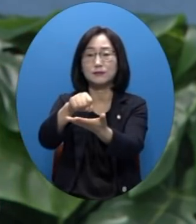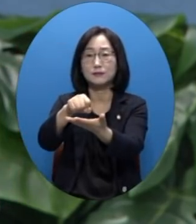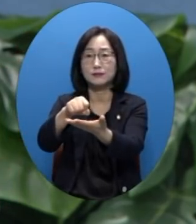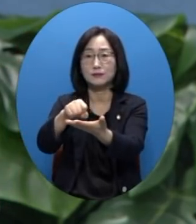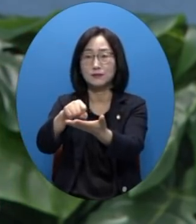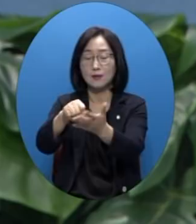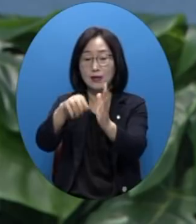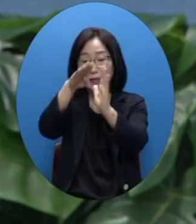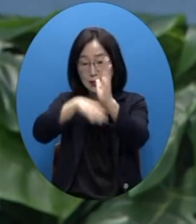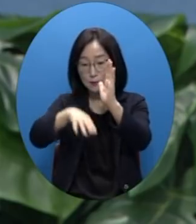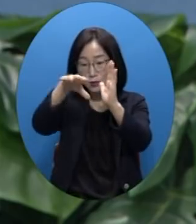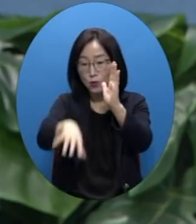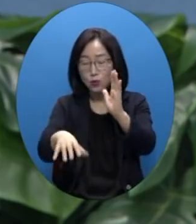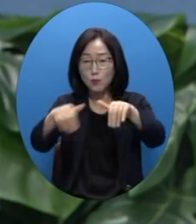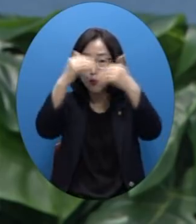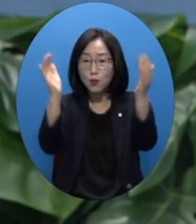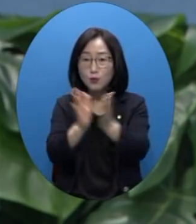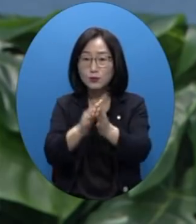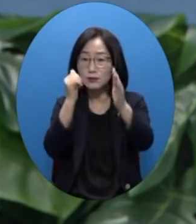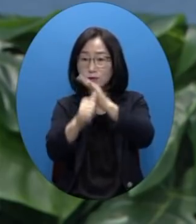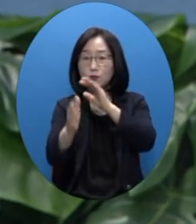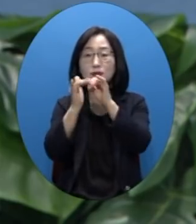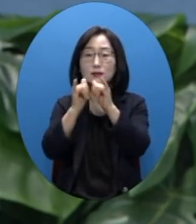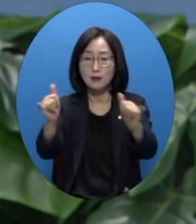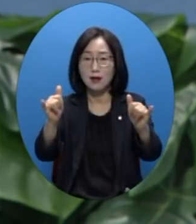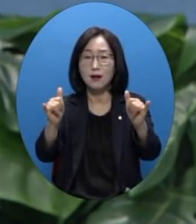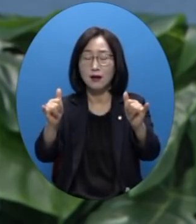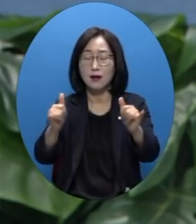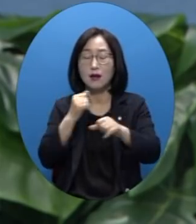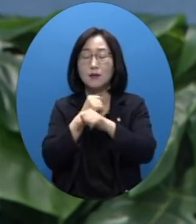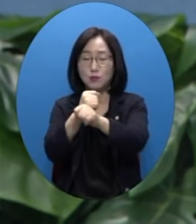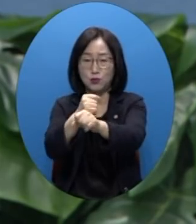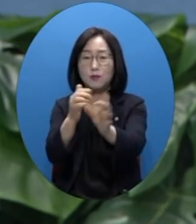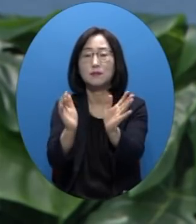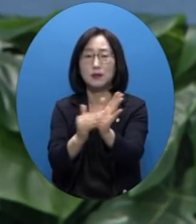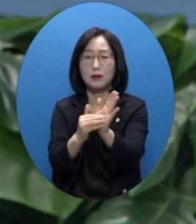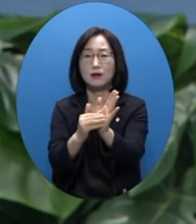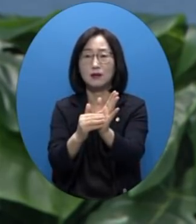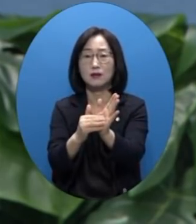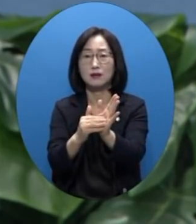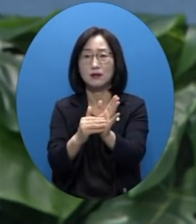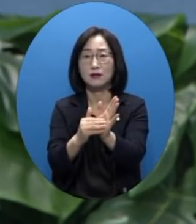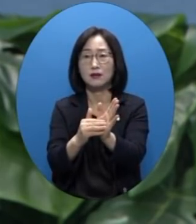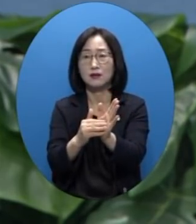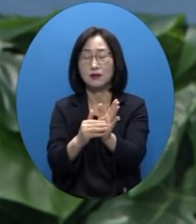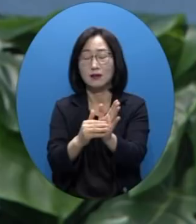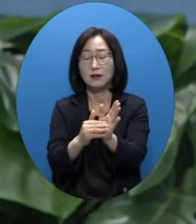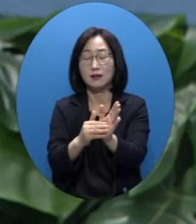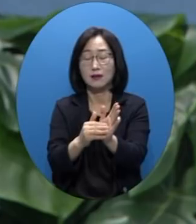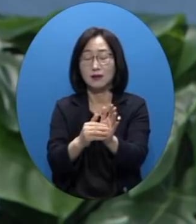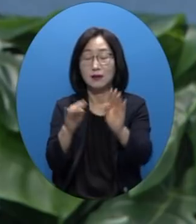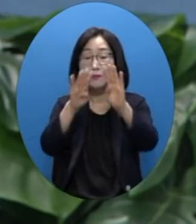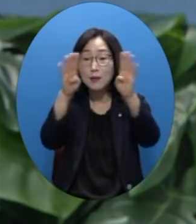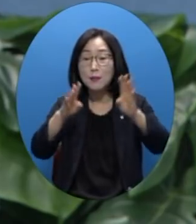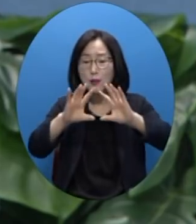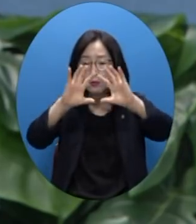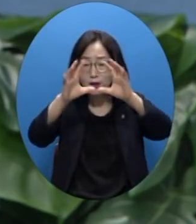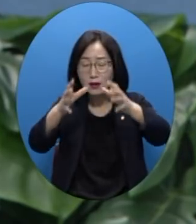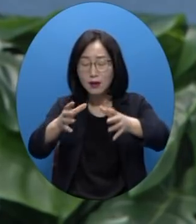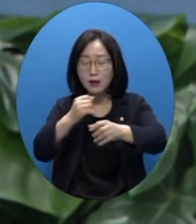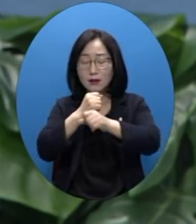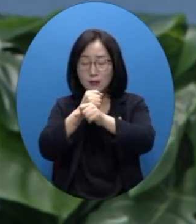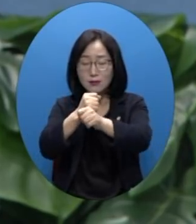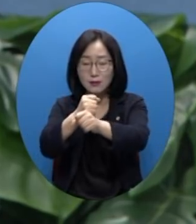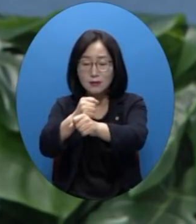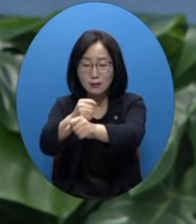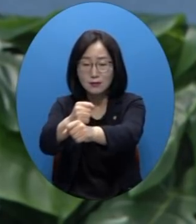남왕국 유다의 모든 지도자들을 포로로 끌고 갔습니다. 그들이 바벨론에 포로로 끌려가서